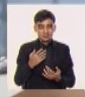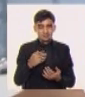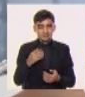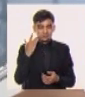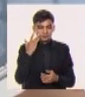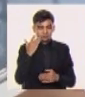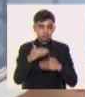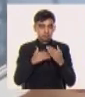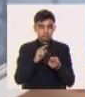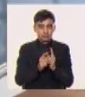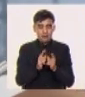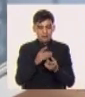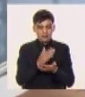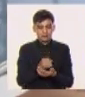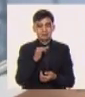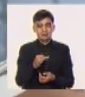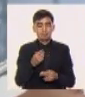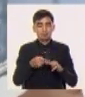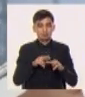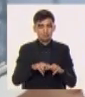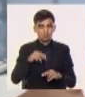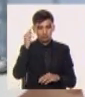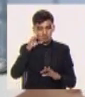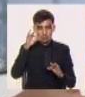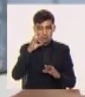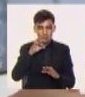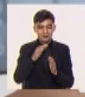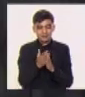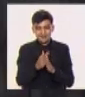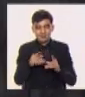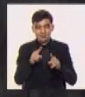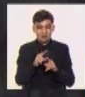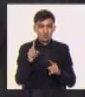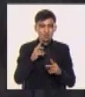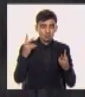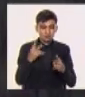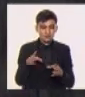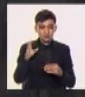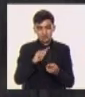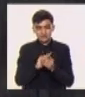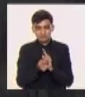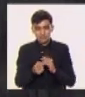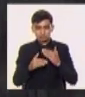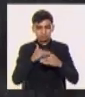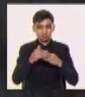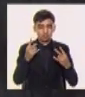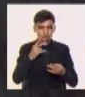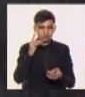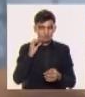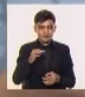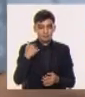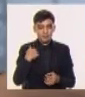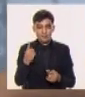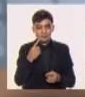әрқашанда дамып өзгеріп жатыр, яғни оқу әдістемелік құралдардың бәрі сол өзгерістерге сай болу керек. Ең негізгі